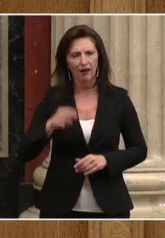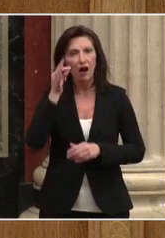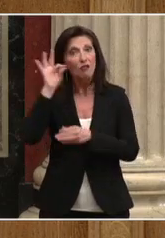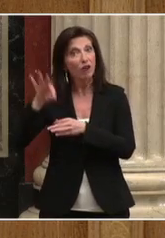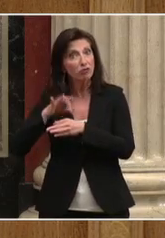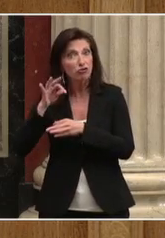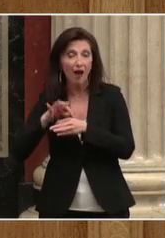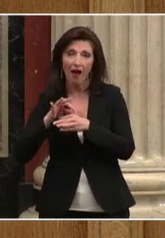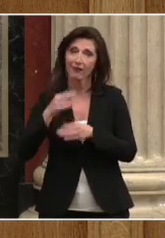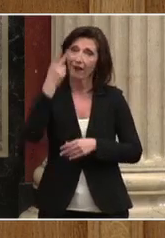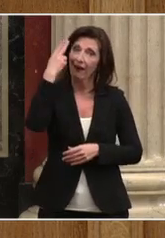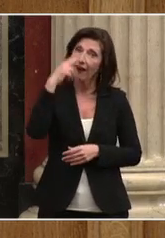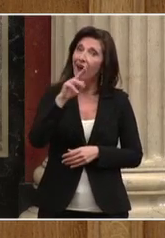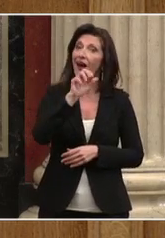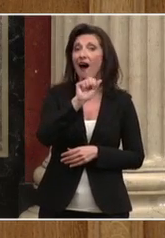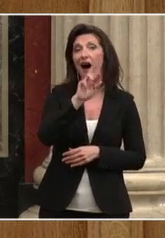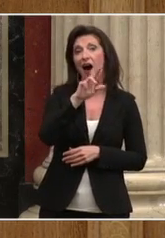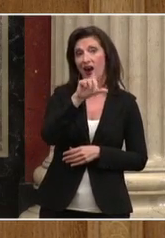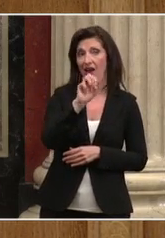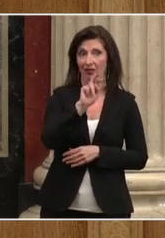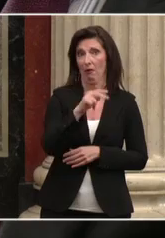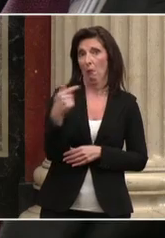Schneider und Walter Allen geboren wurden.